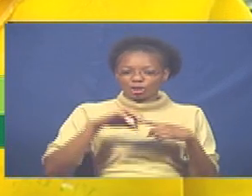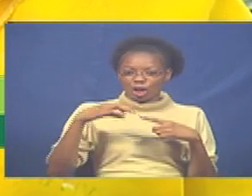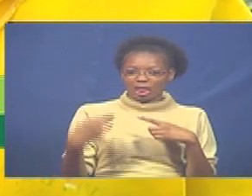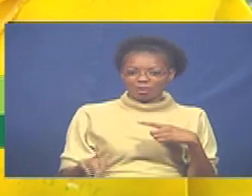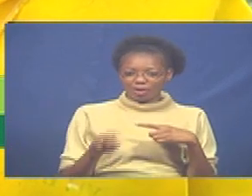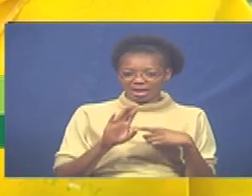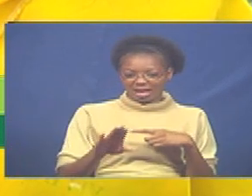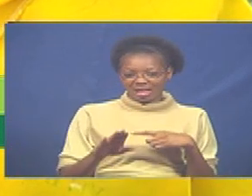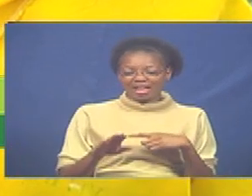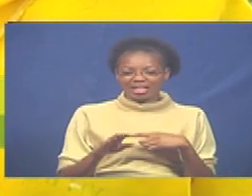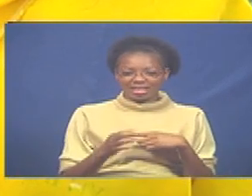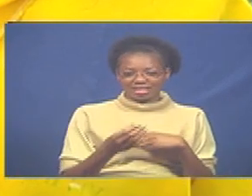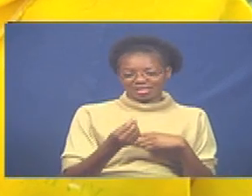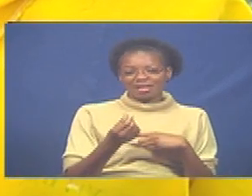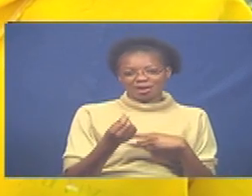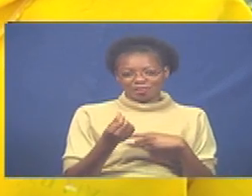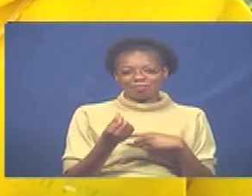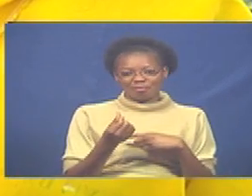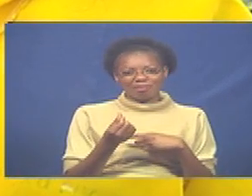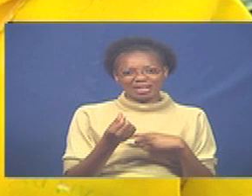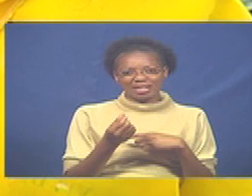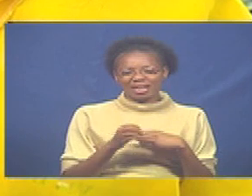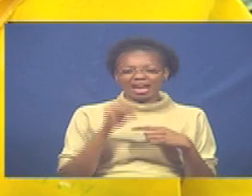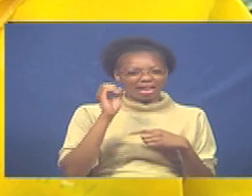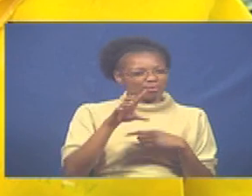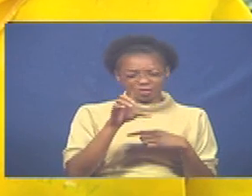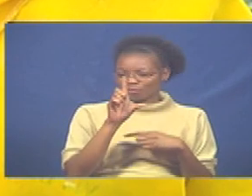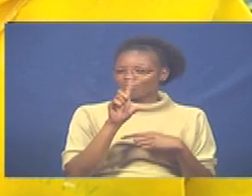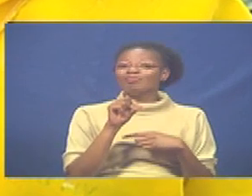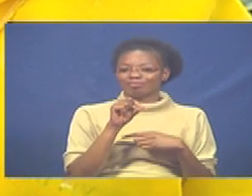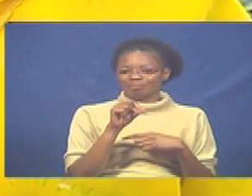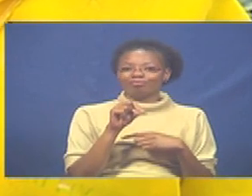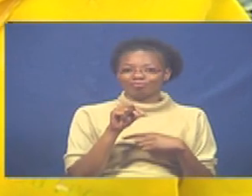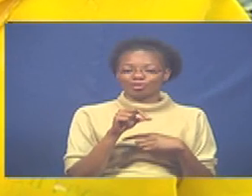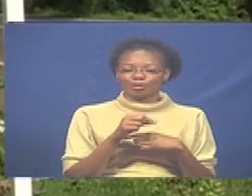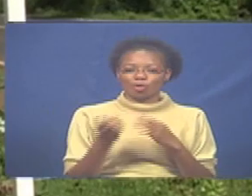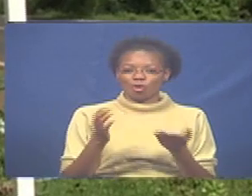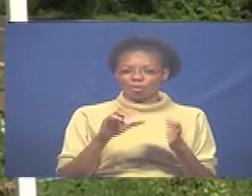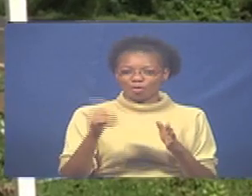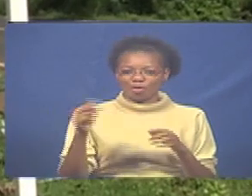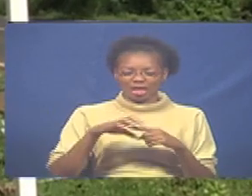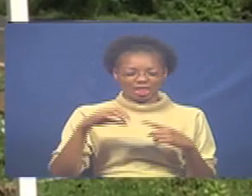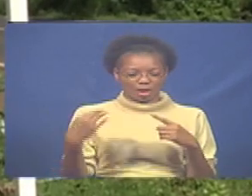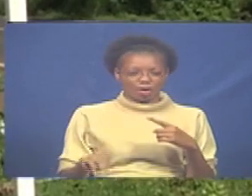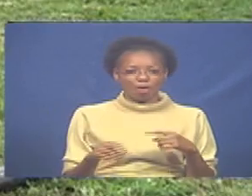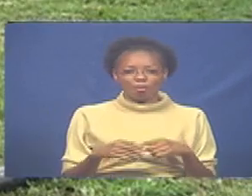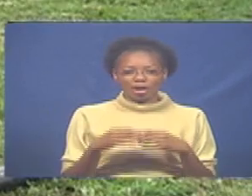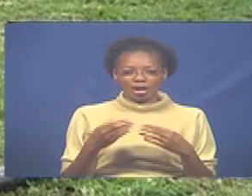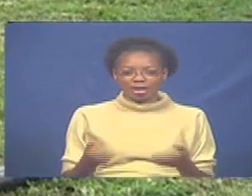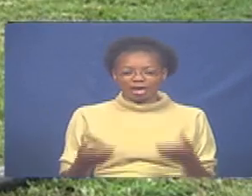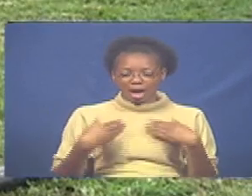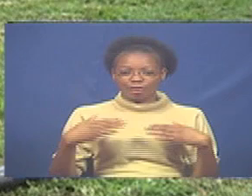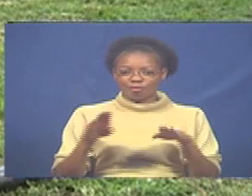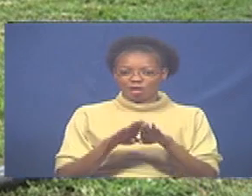ni mboga ambazo zina bei nafuu kuliko mboga za kawaida. Shamba hili la Charoza